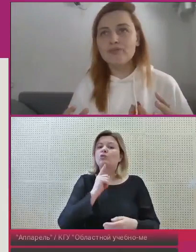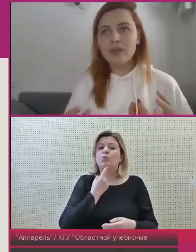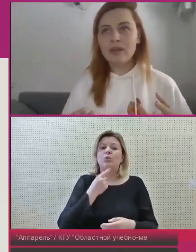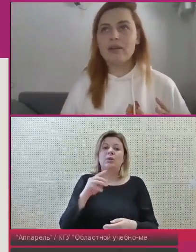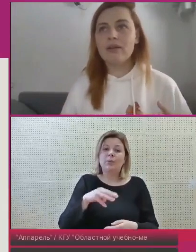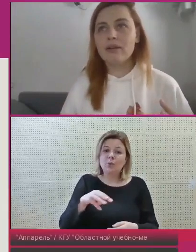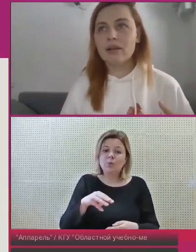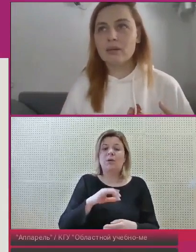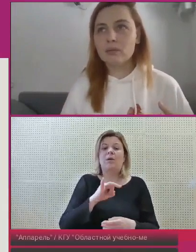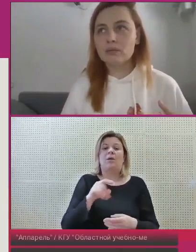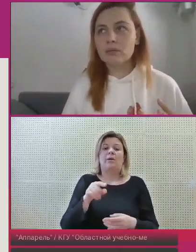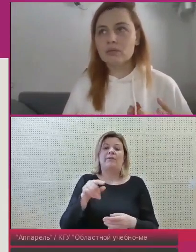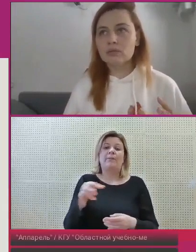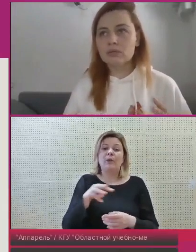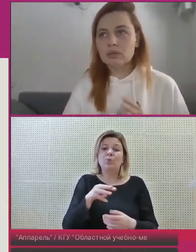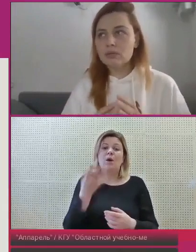когда